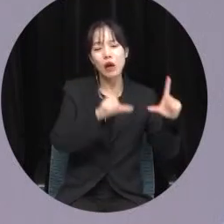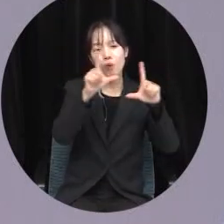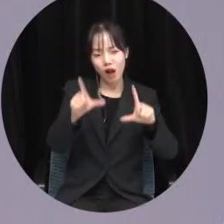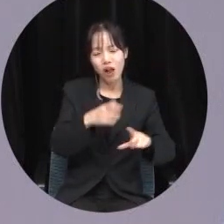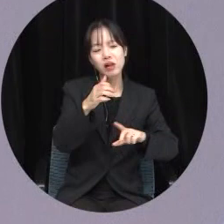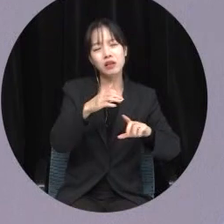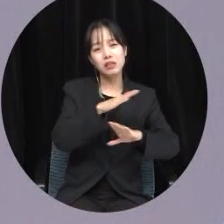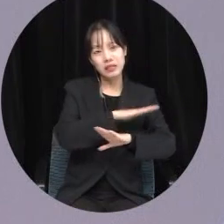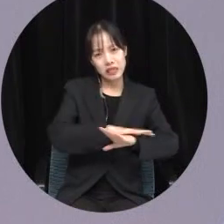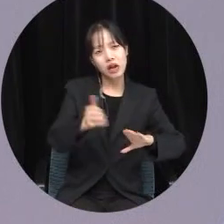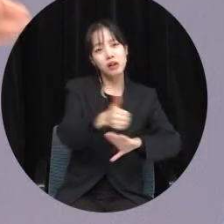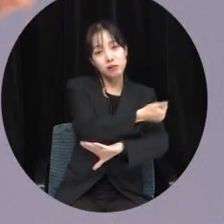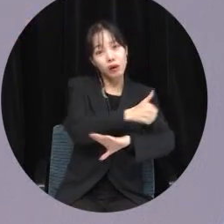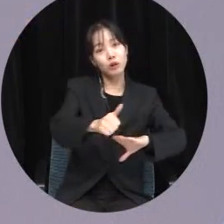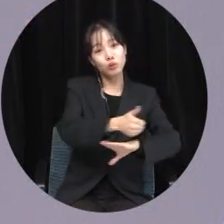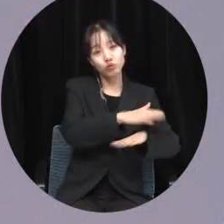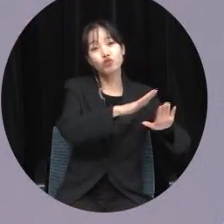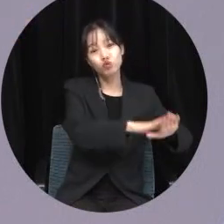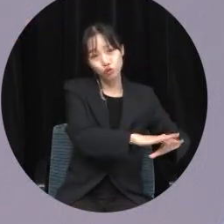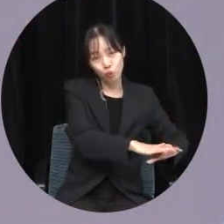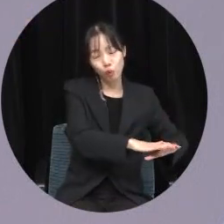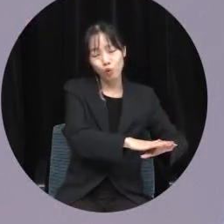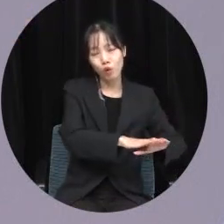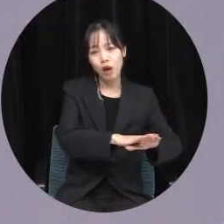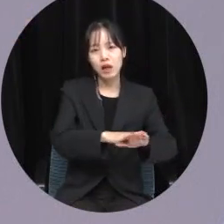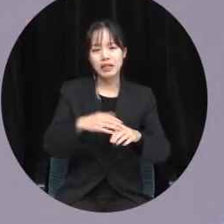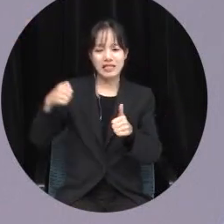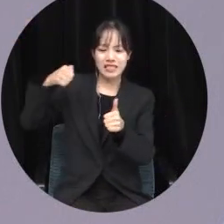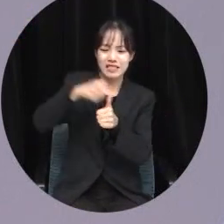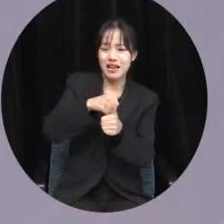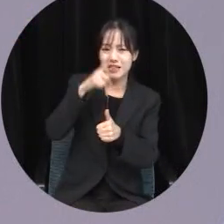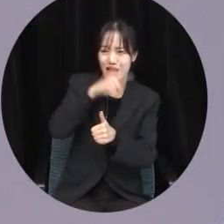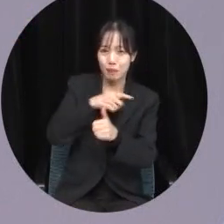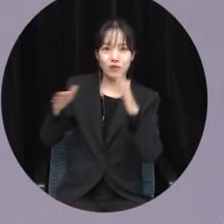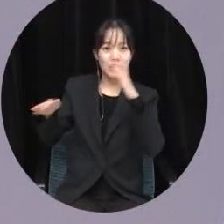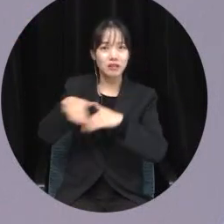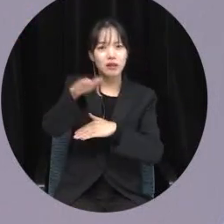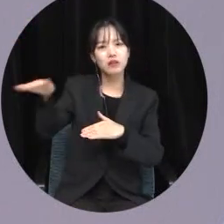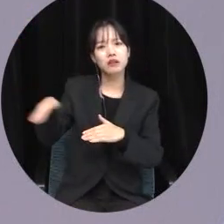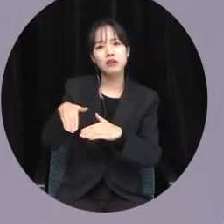가해 학생들이 따로 분리되어서 어찌 보면